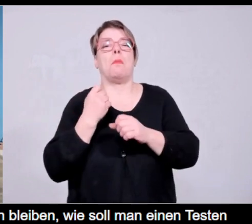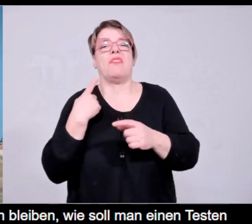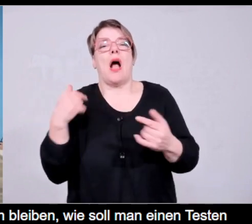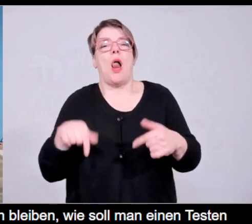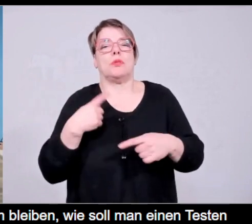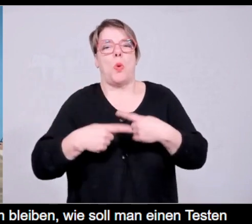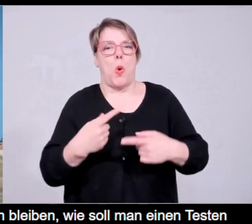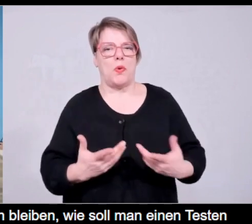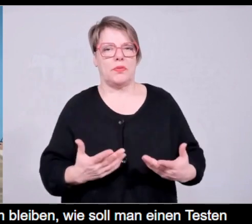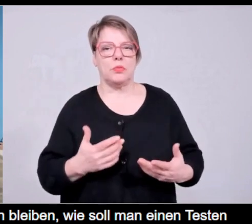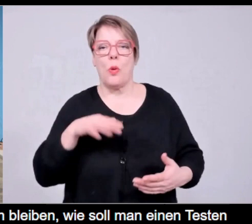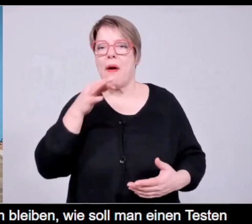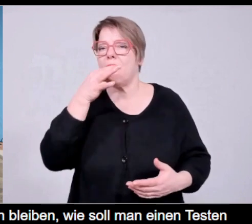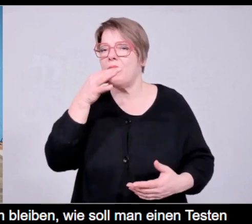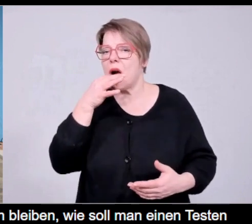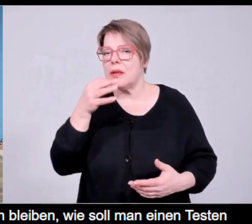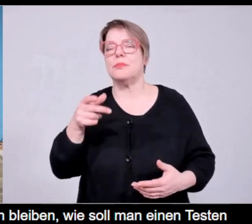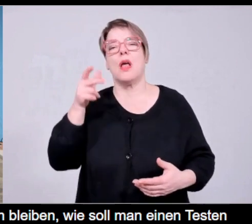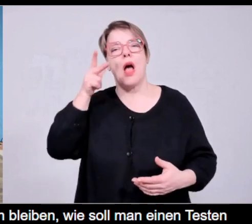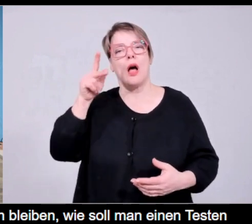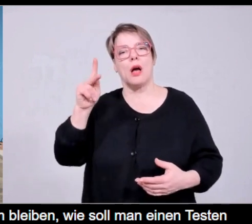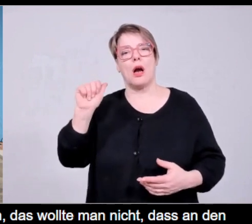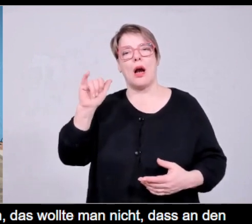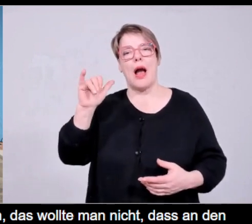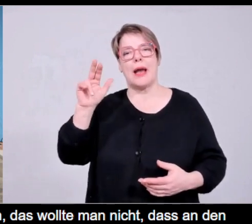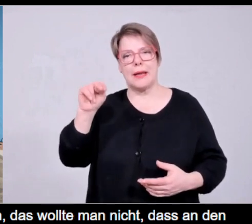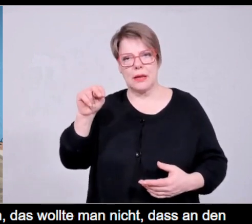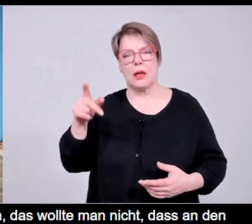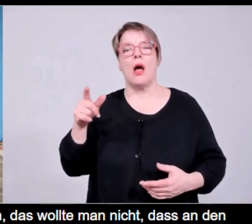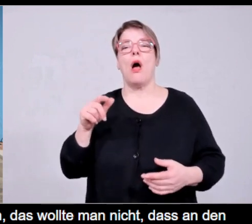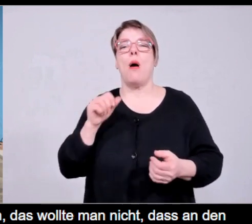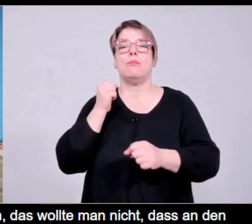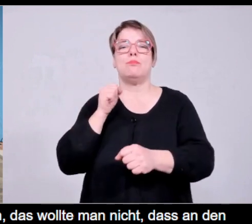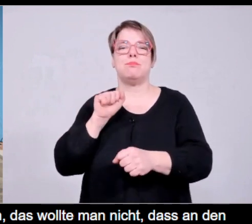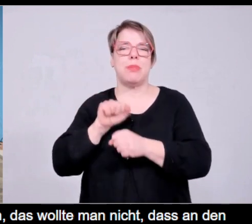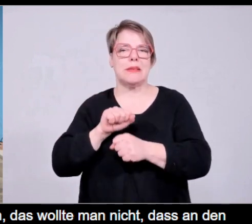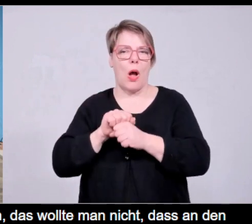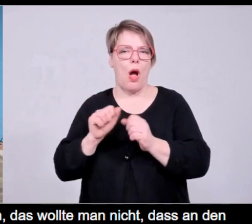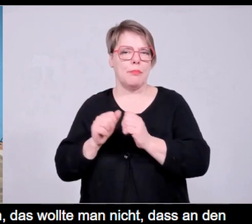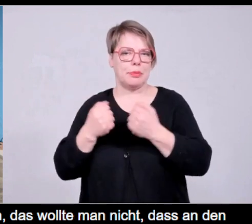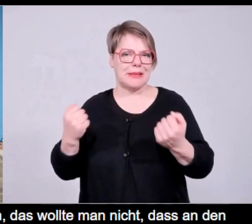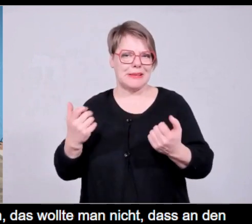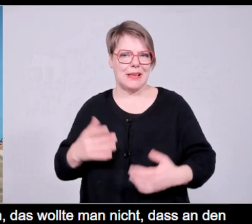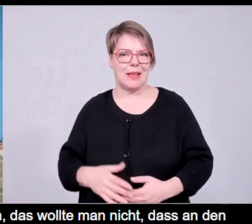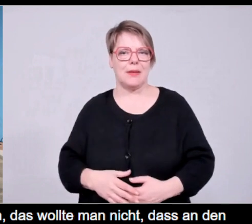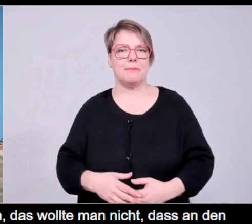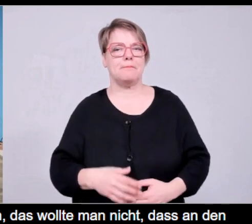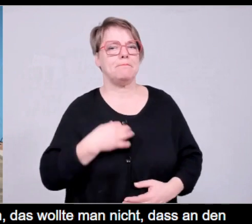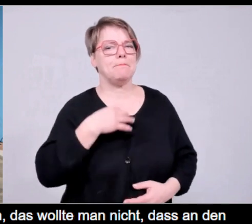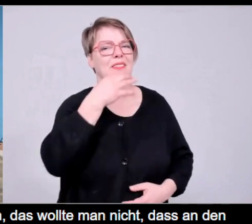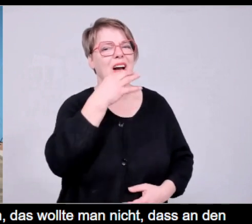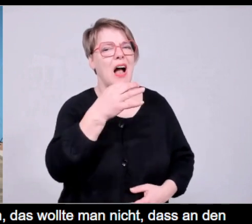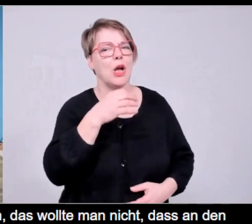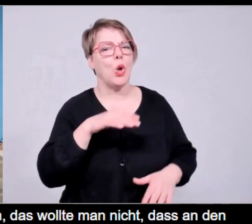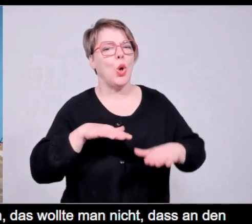abgegeben haben, warum wird in dem Fall dann verlängert, wenn es eh alles so ist wie immer? Und umgekehrt,